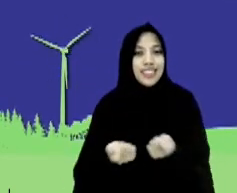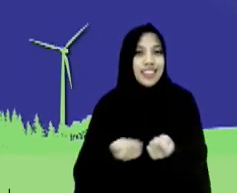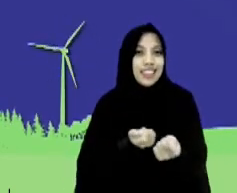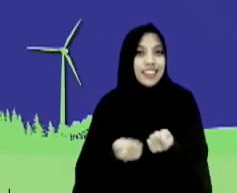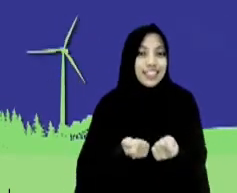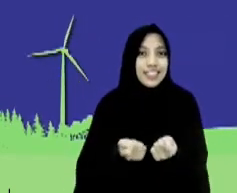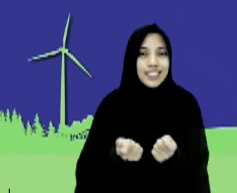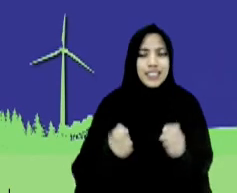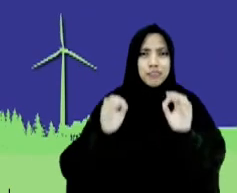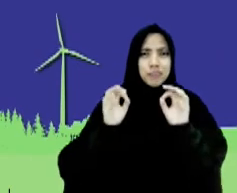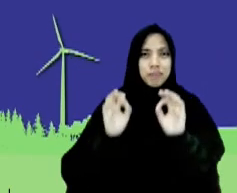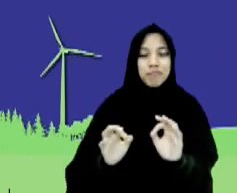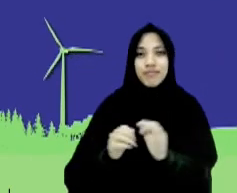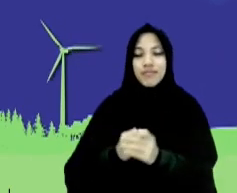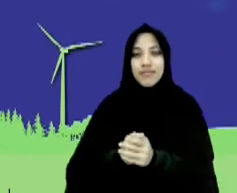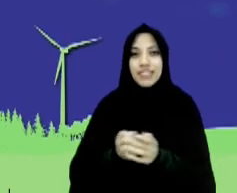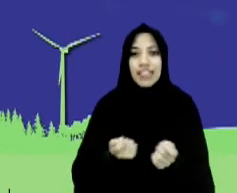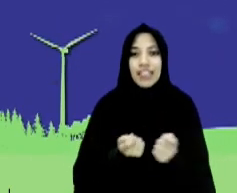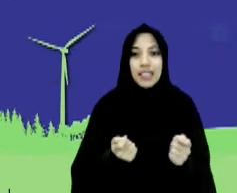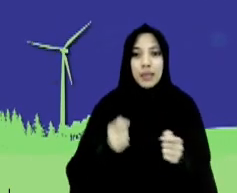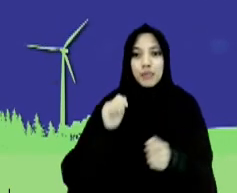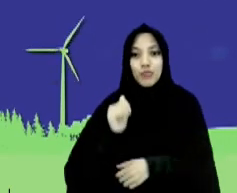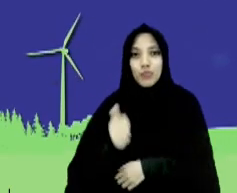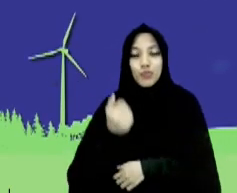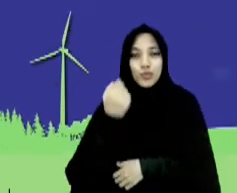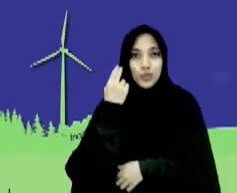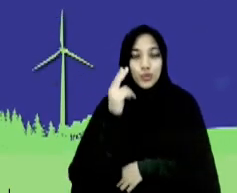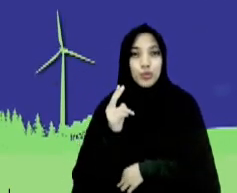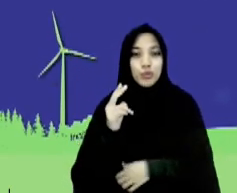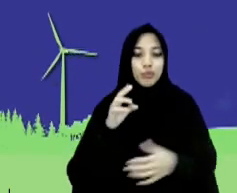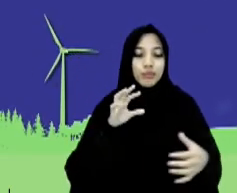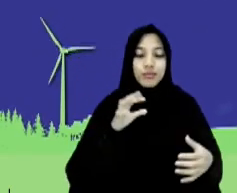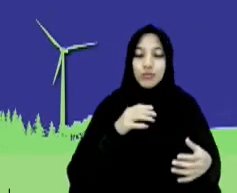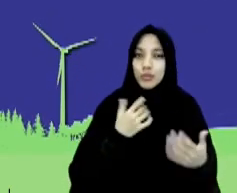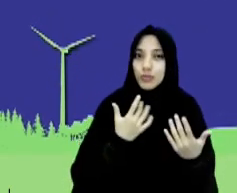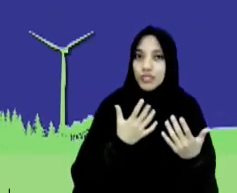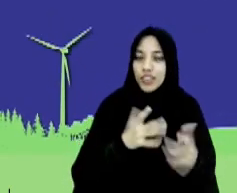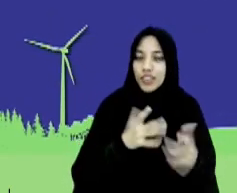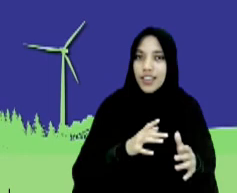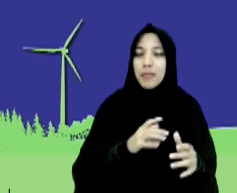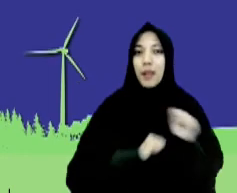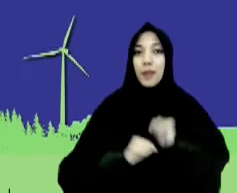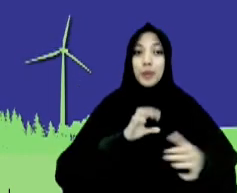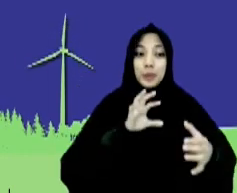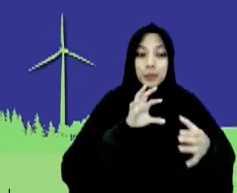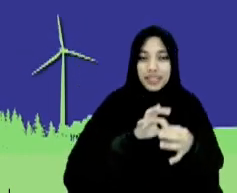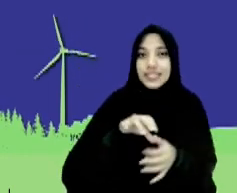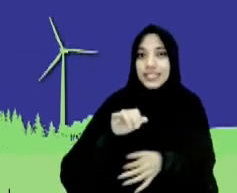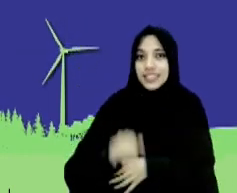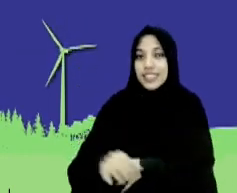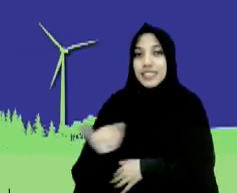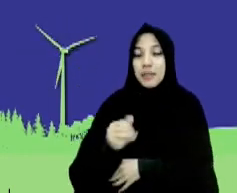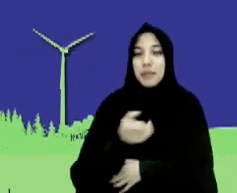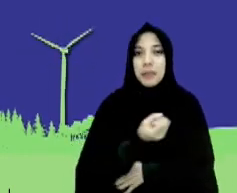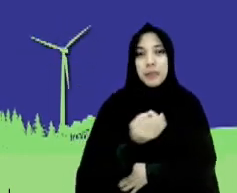komprehensif dan eh eh kolaboratif yang eh dengan tiga eh tiga